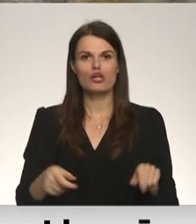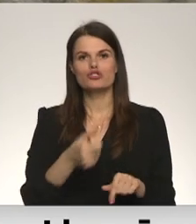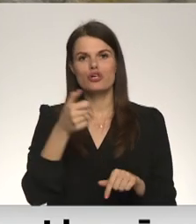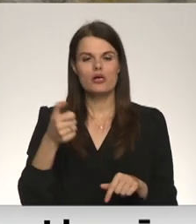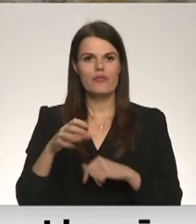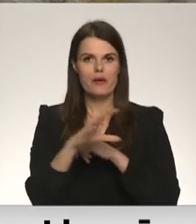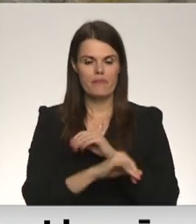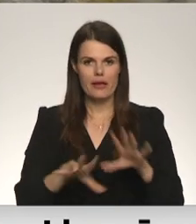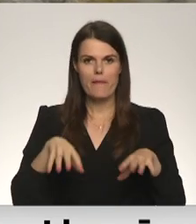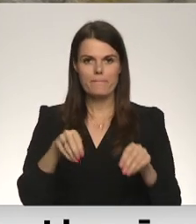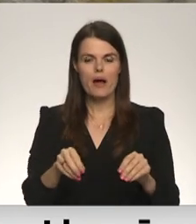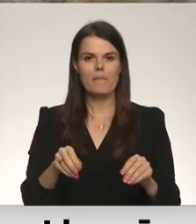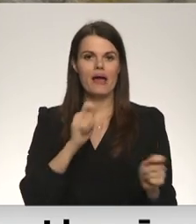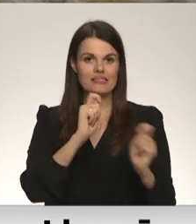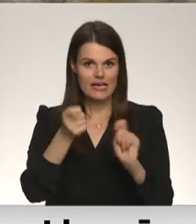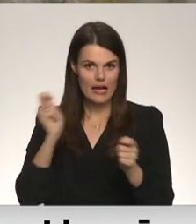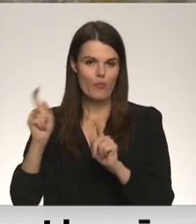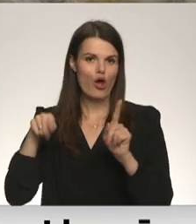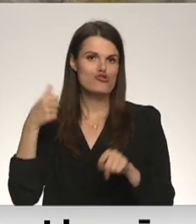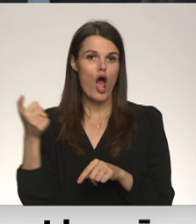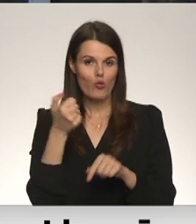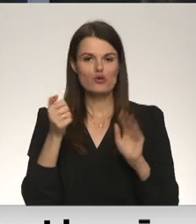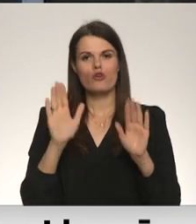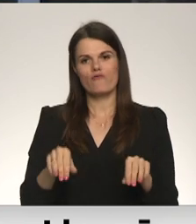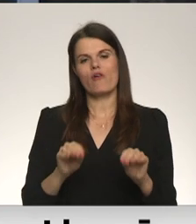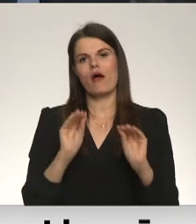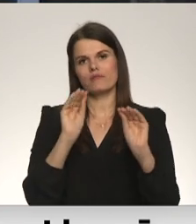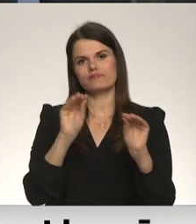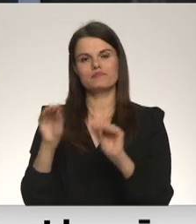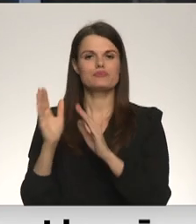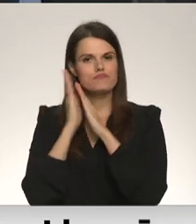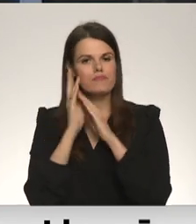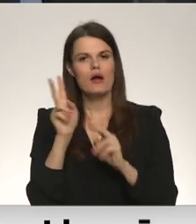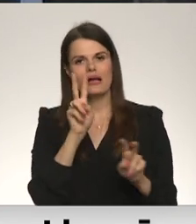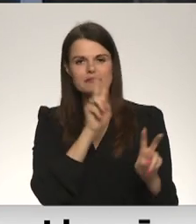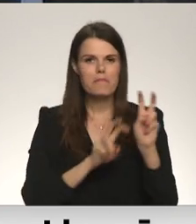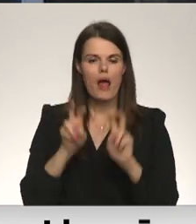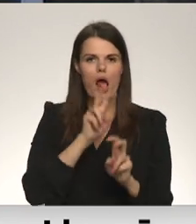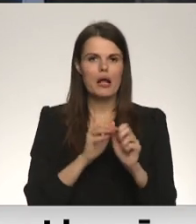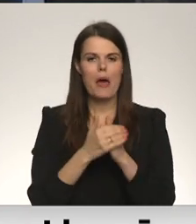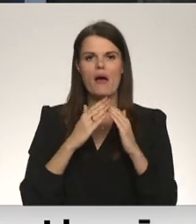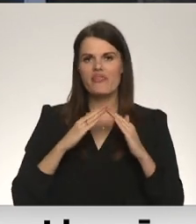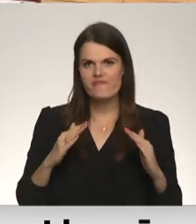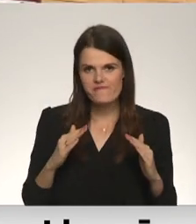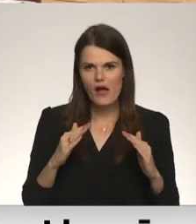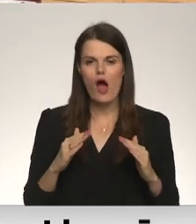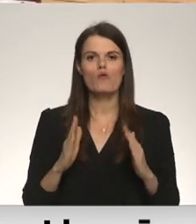nepieciešamie remontdarbi un nākamgad šeit būs iespējams izmitināt patvērumu meklētājus. Iestādē būšot vismaz